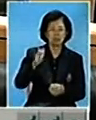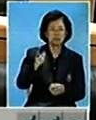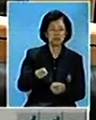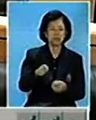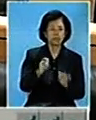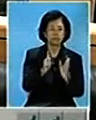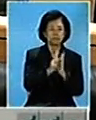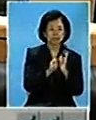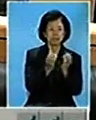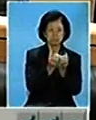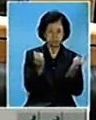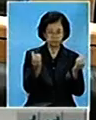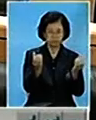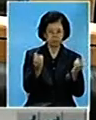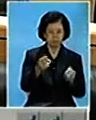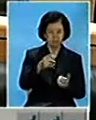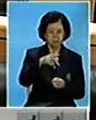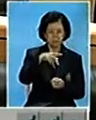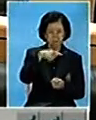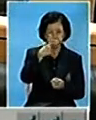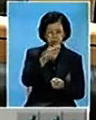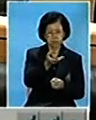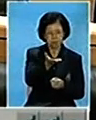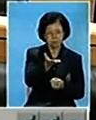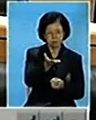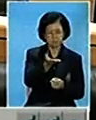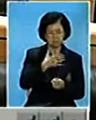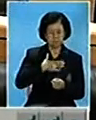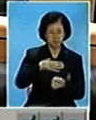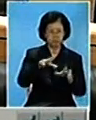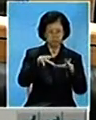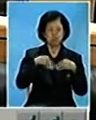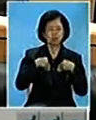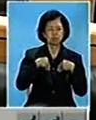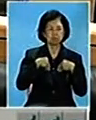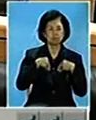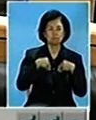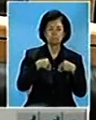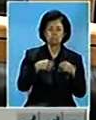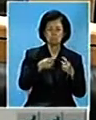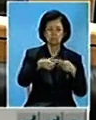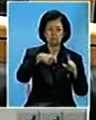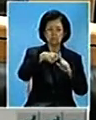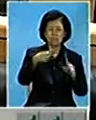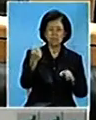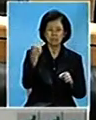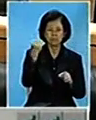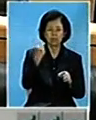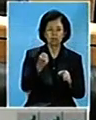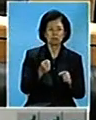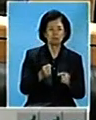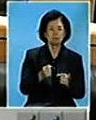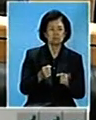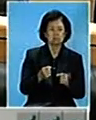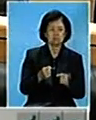ถ้ากล่าวหาอย่างนั้นเนี่ยนะครับผมก็ต้องยอมรับว่าผมก็มาจากอำนาจเผด็จการด้วยครับเพราะผมก็มาจากนูนปี50